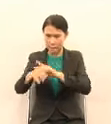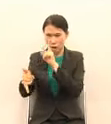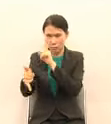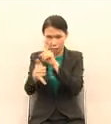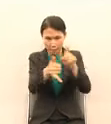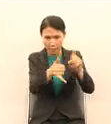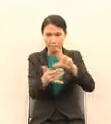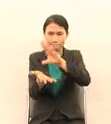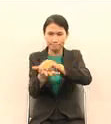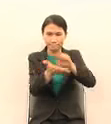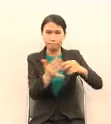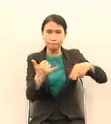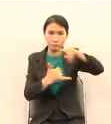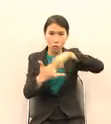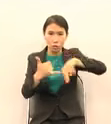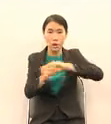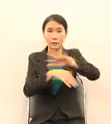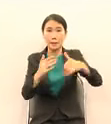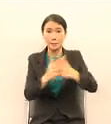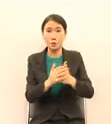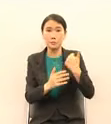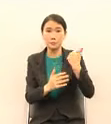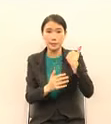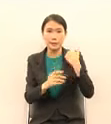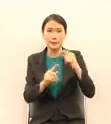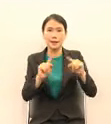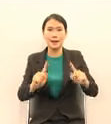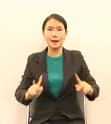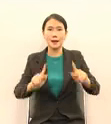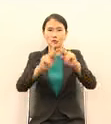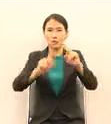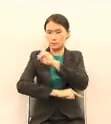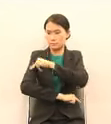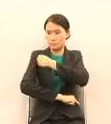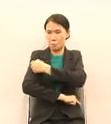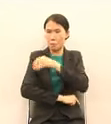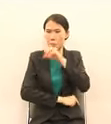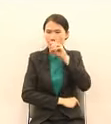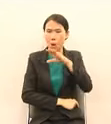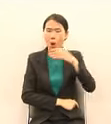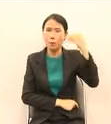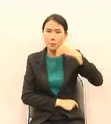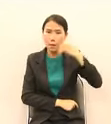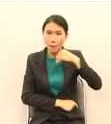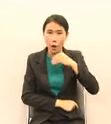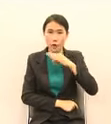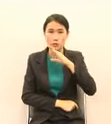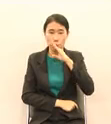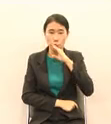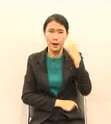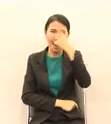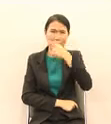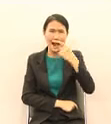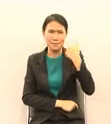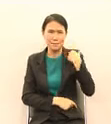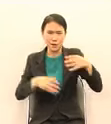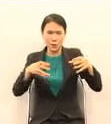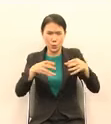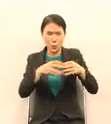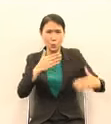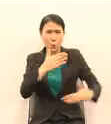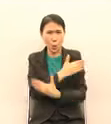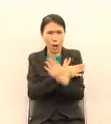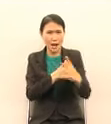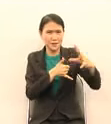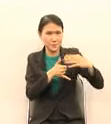แต่ว่าสิ่งที่ทางกระทรวงพูดอยู่เสมอและขอให้ทุกท่านที่เกี่ยวข้องเนี่ยถ้าท่านมีอยู่ในกลุ่มเสี่ยงที่เราได้